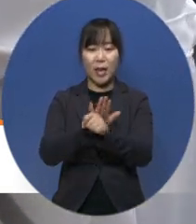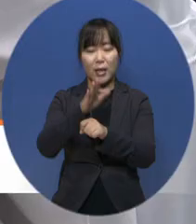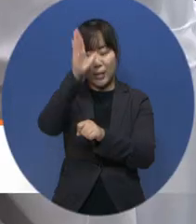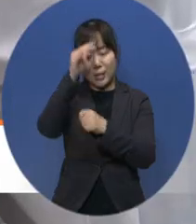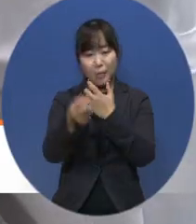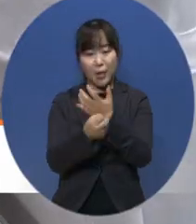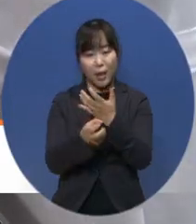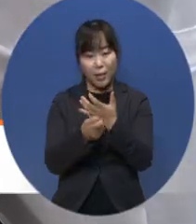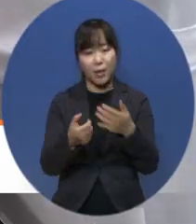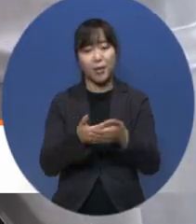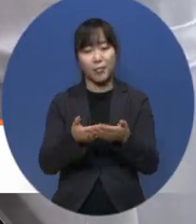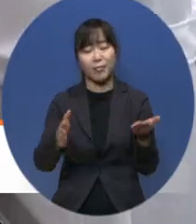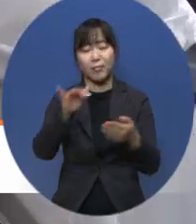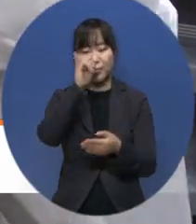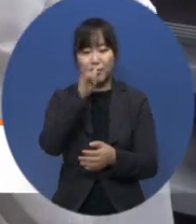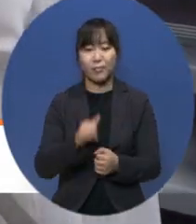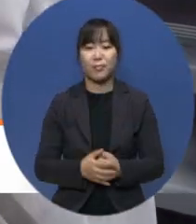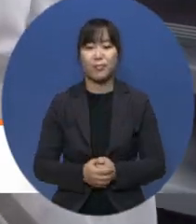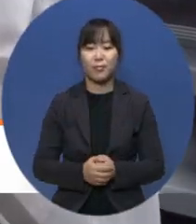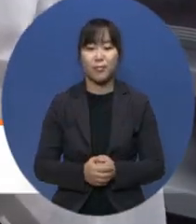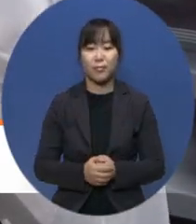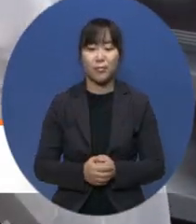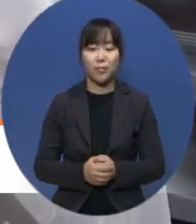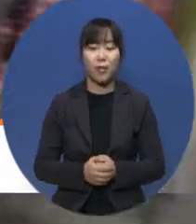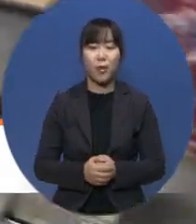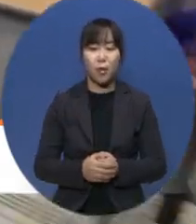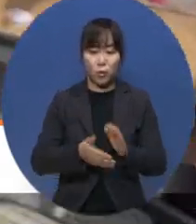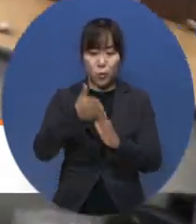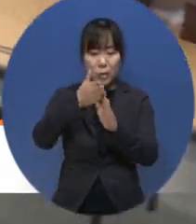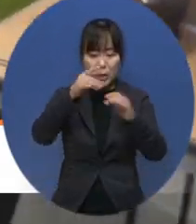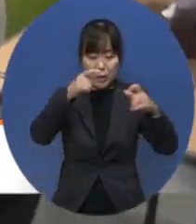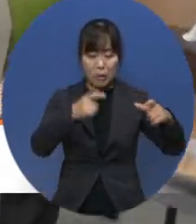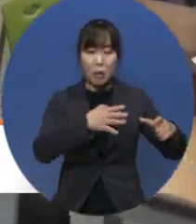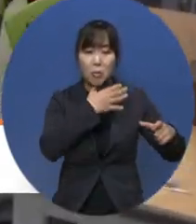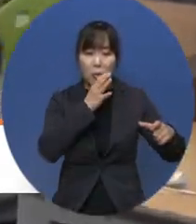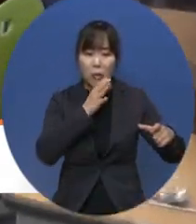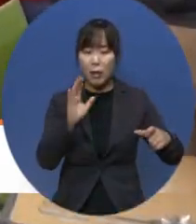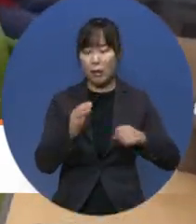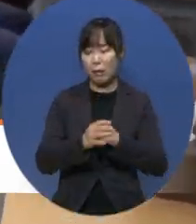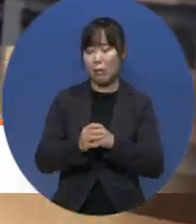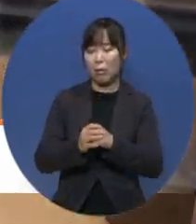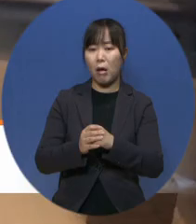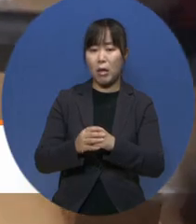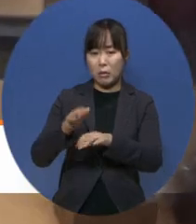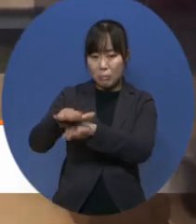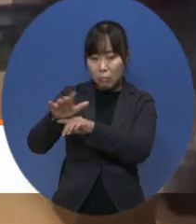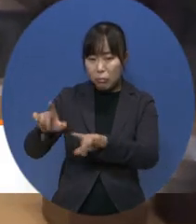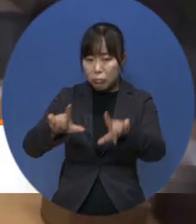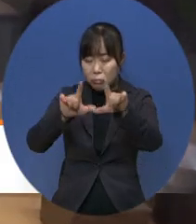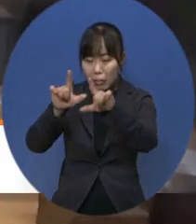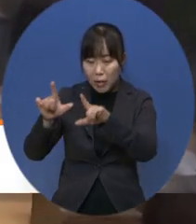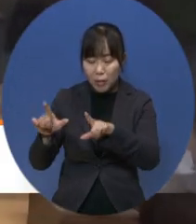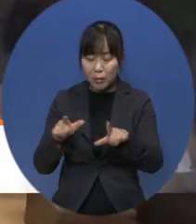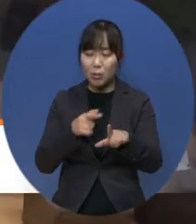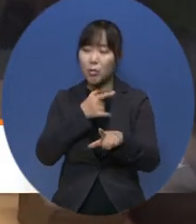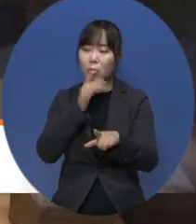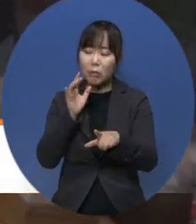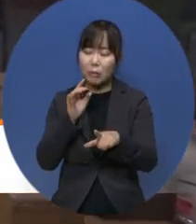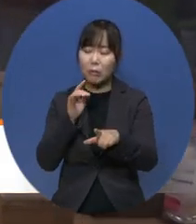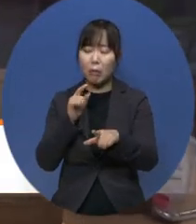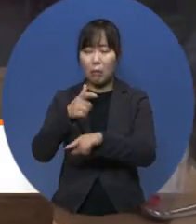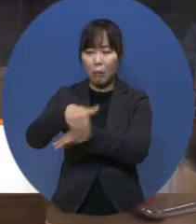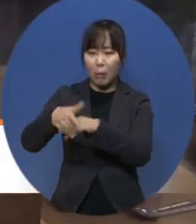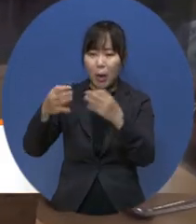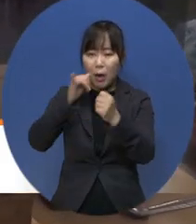행사를 개최했습니다. 이번 행사는 도시 지역 노인들에 비해 상대적으로 소외되어 있는 농촌 지역 노인들을